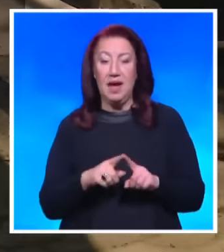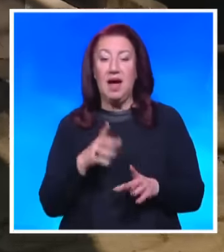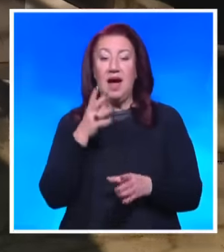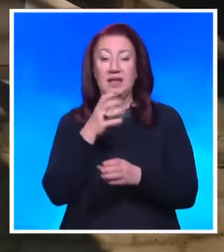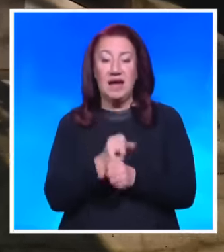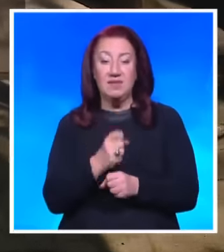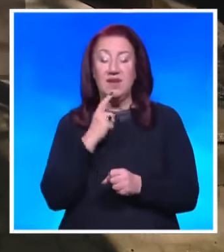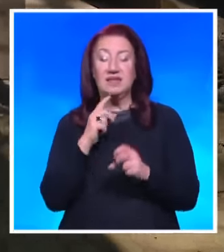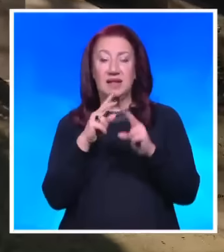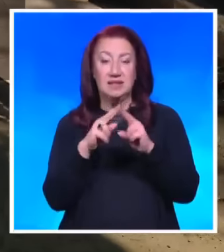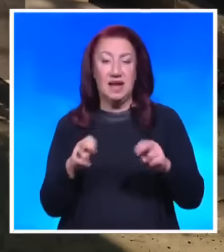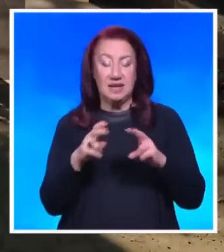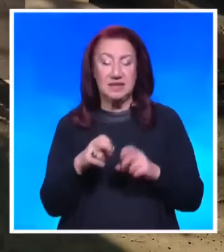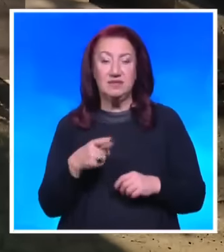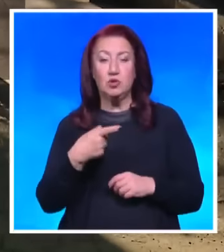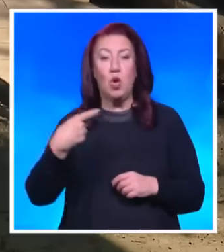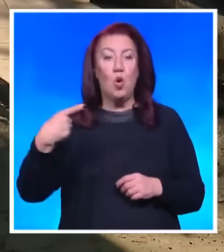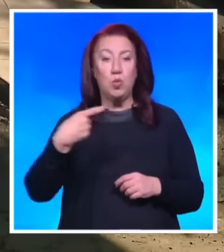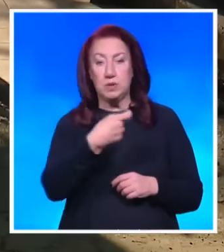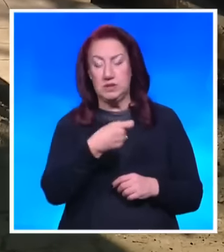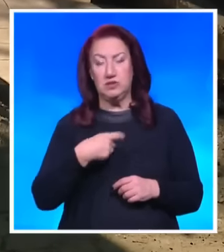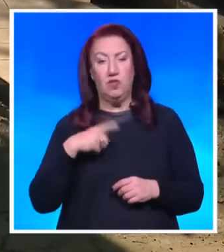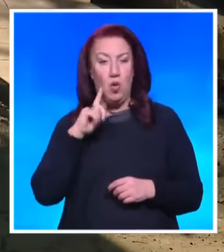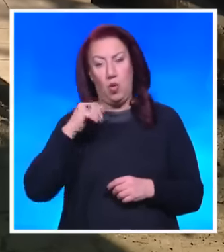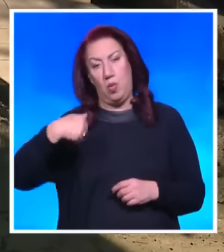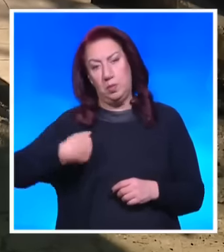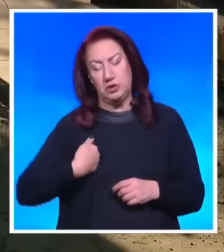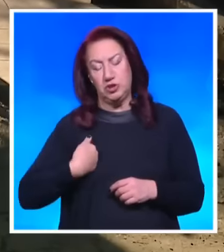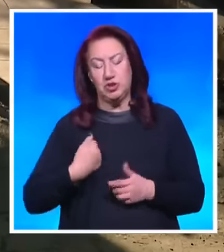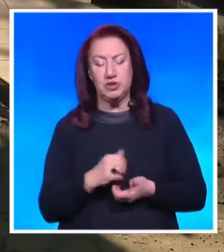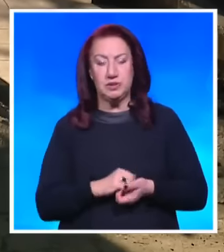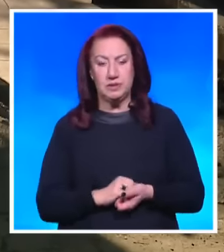разследват убийството на мъжа ми. За BTV новините, Ивелина Драгнева.